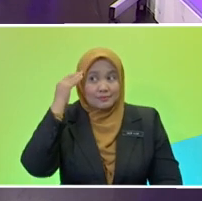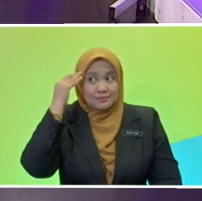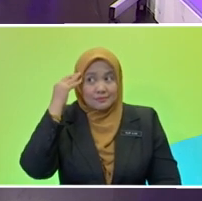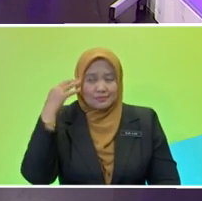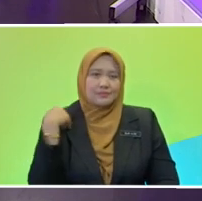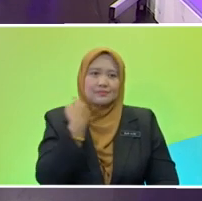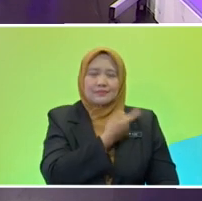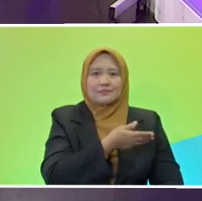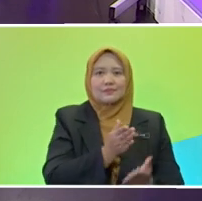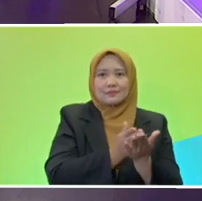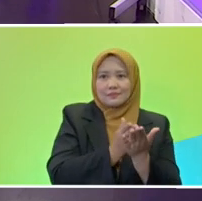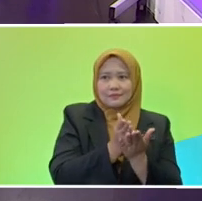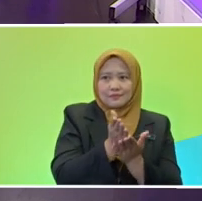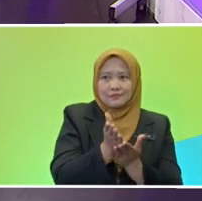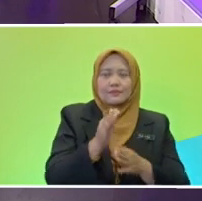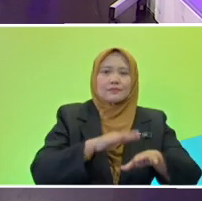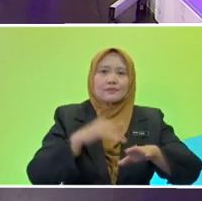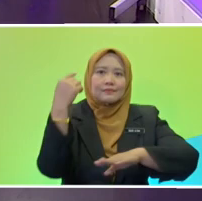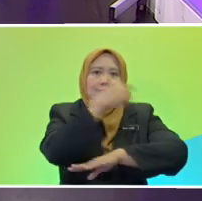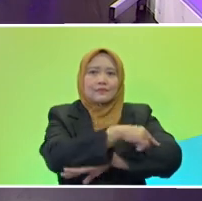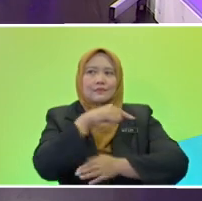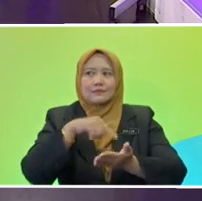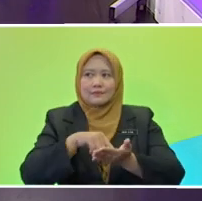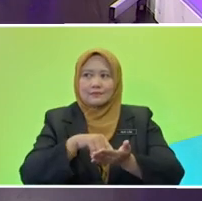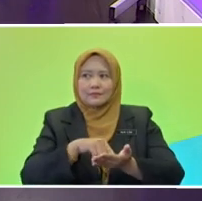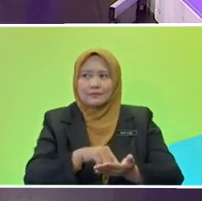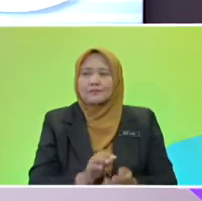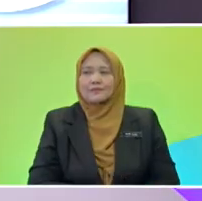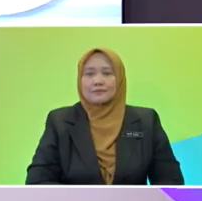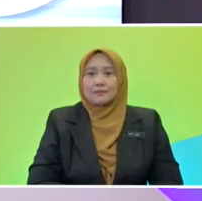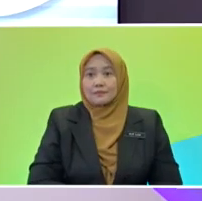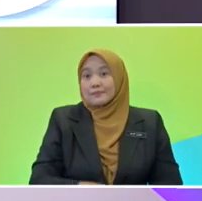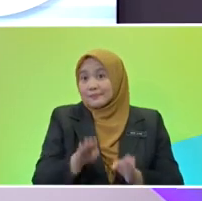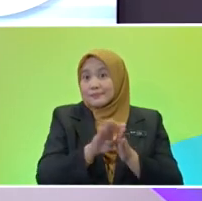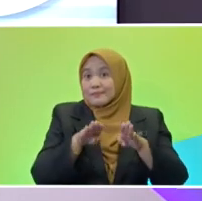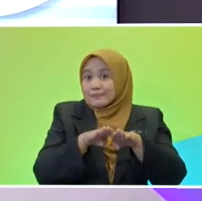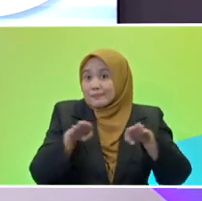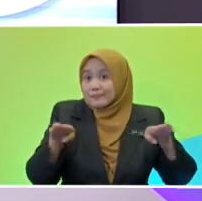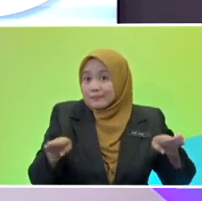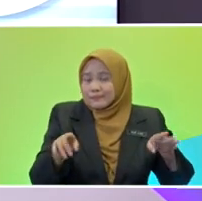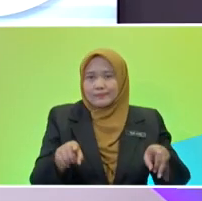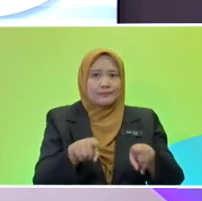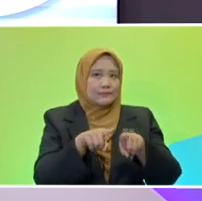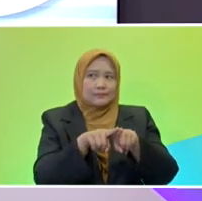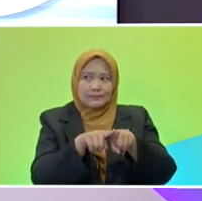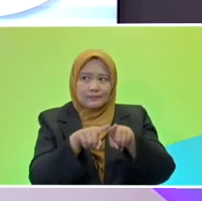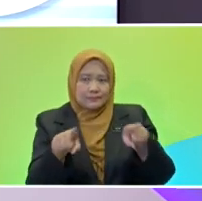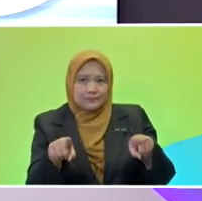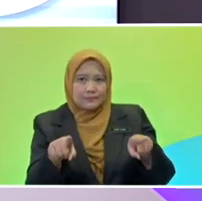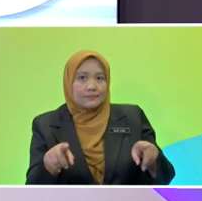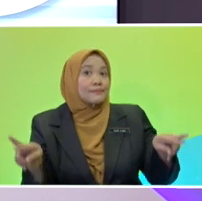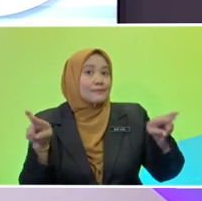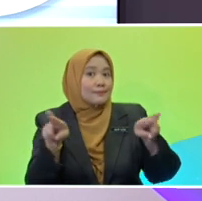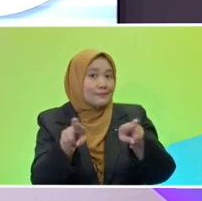tidak terus kayak sesi pembelajaran kita pada hari ini yaitu kita tidak tengok berbezen tapi serupa walaupun tumbuhan yang